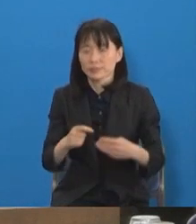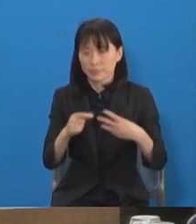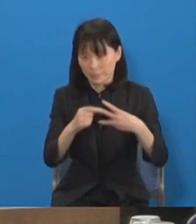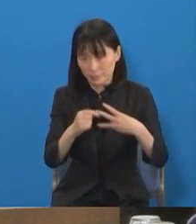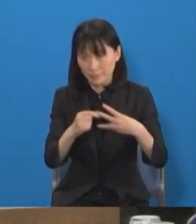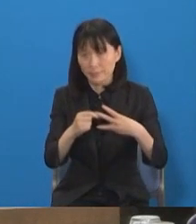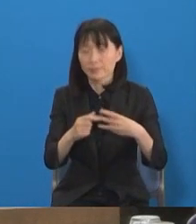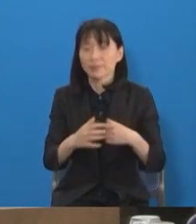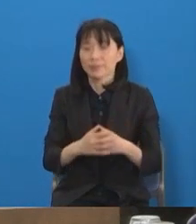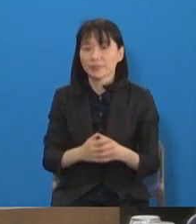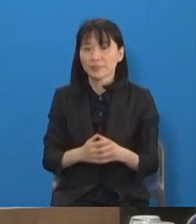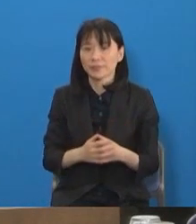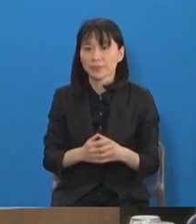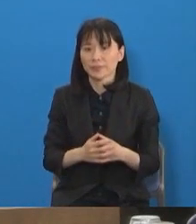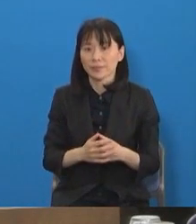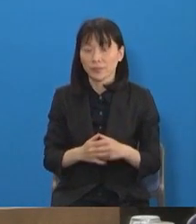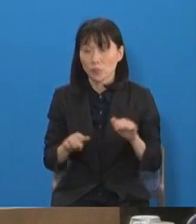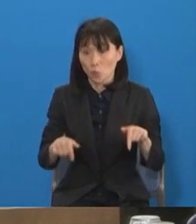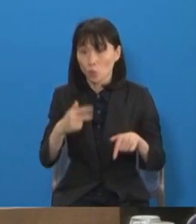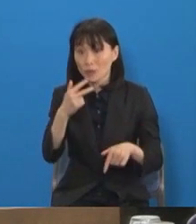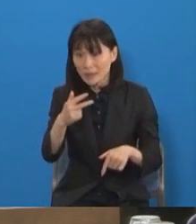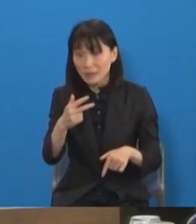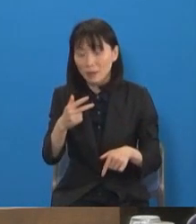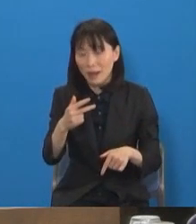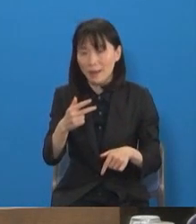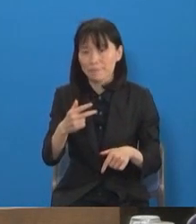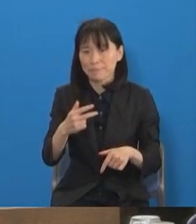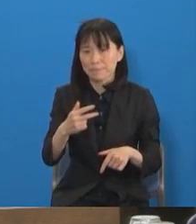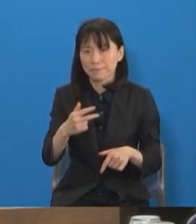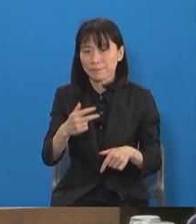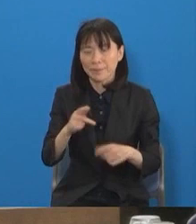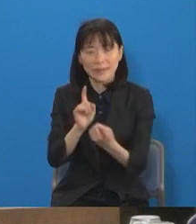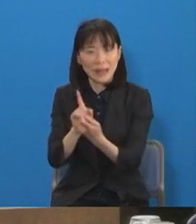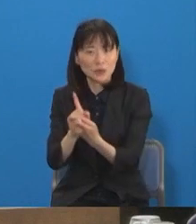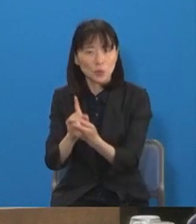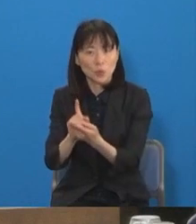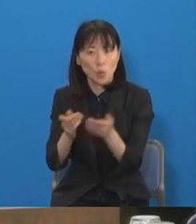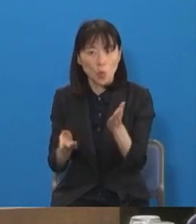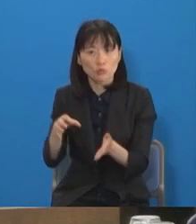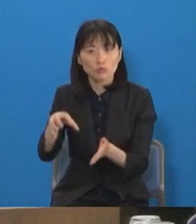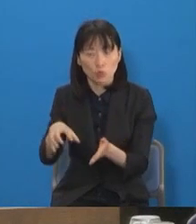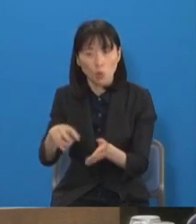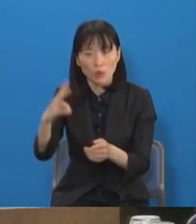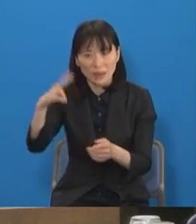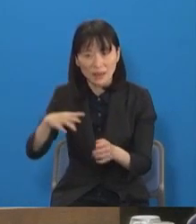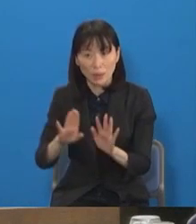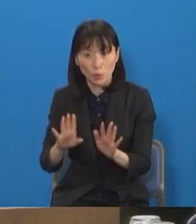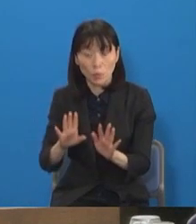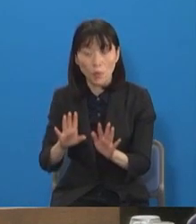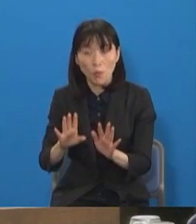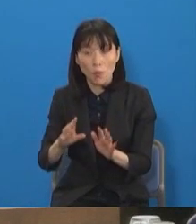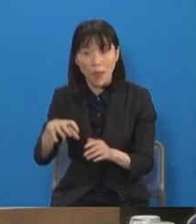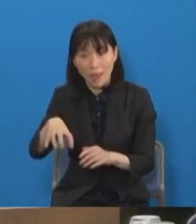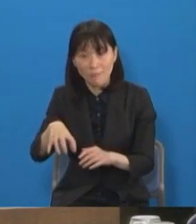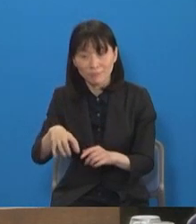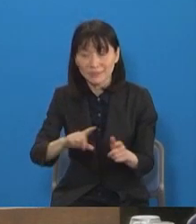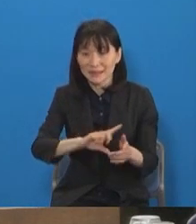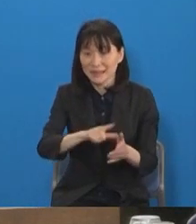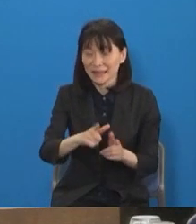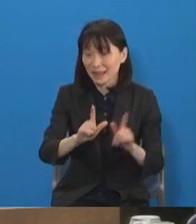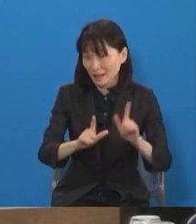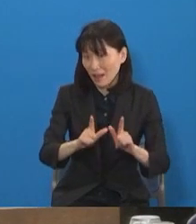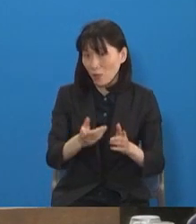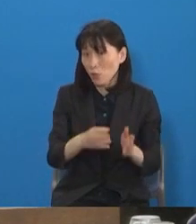安全装置を義務付けることとしております。本市におかれましても、対象となる保育所、認定こども園、地域型保育事業